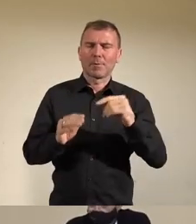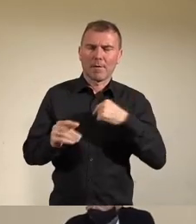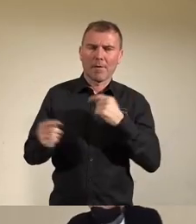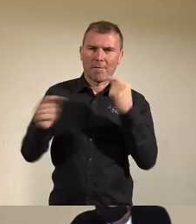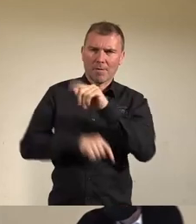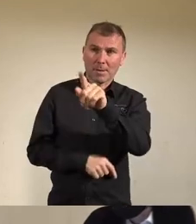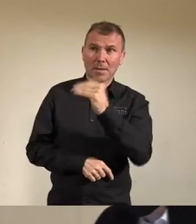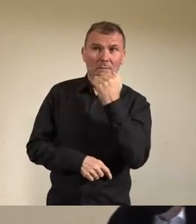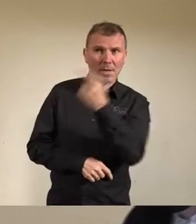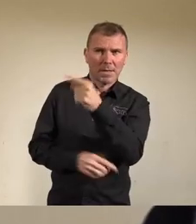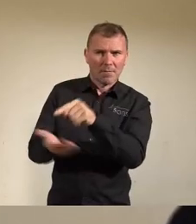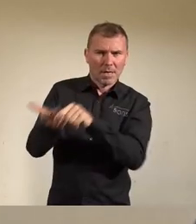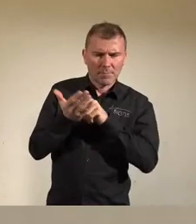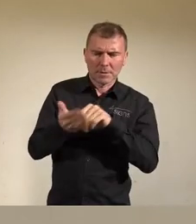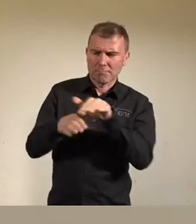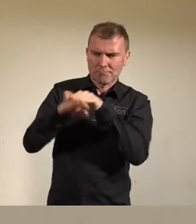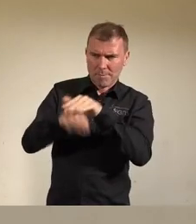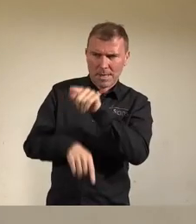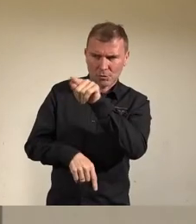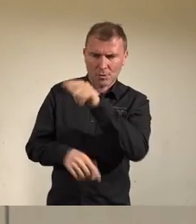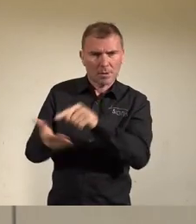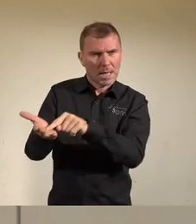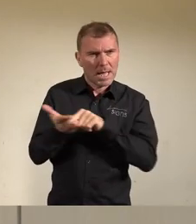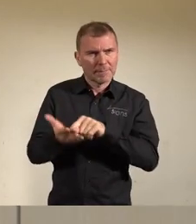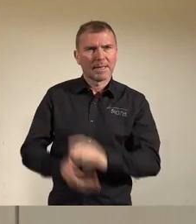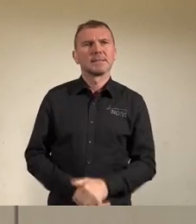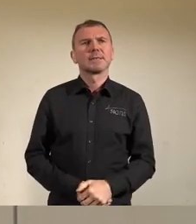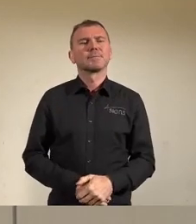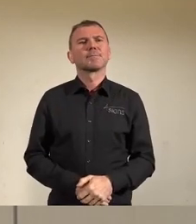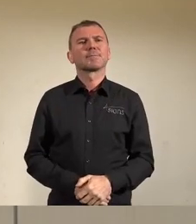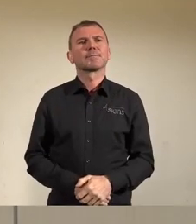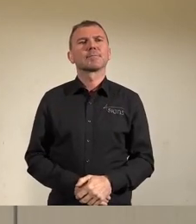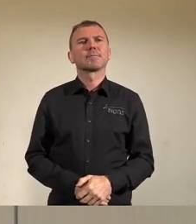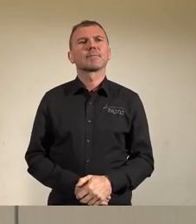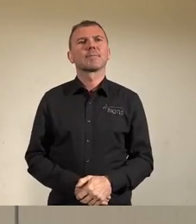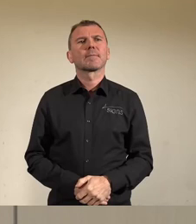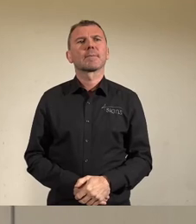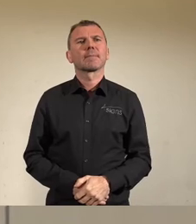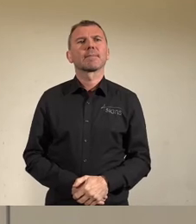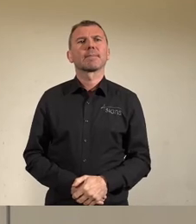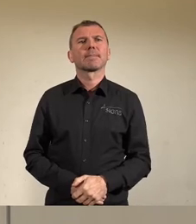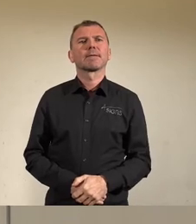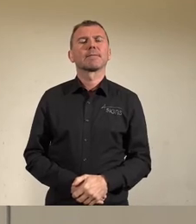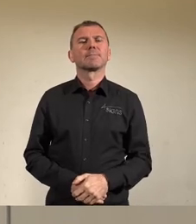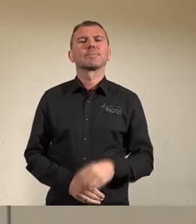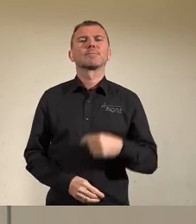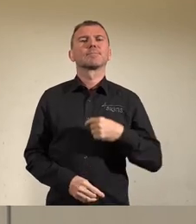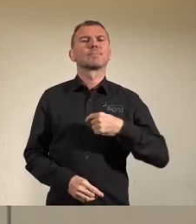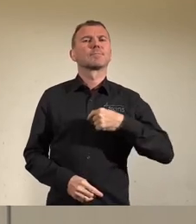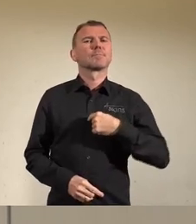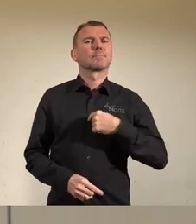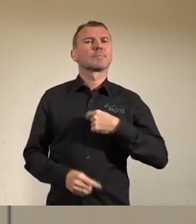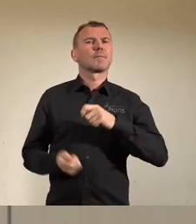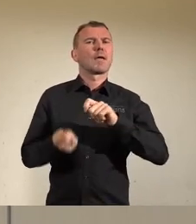durchgelaufen. Vielen, vielen Dank für den Hinweis. Dann stelle ich